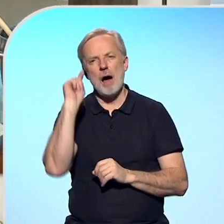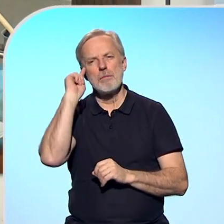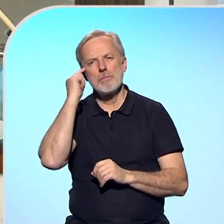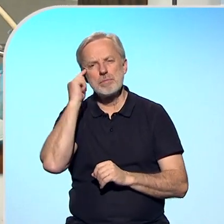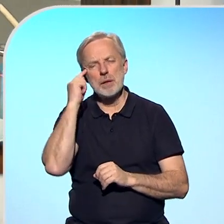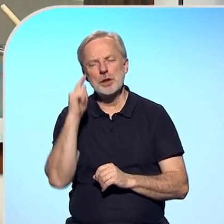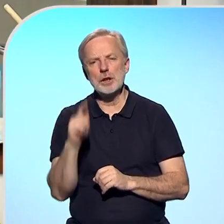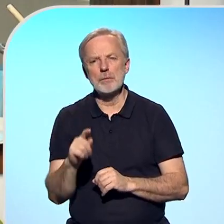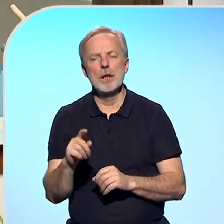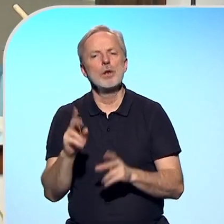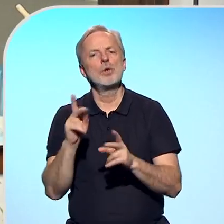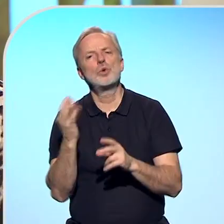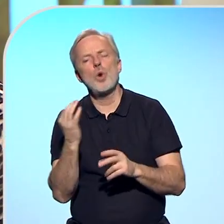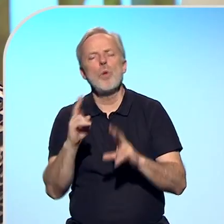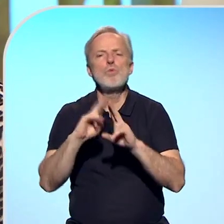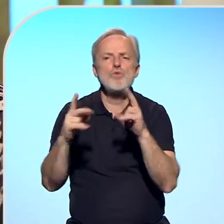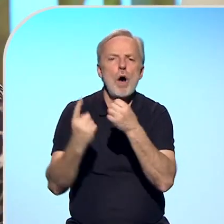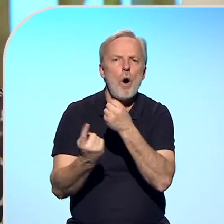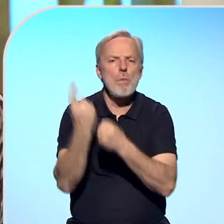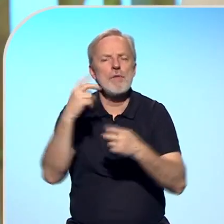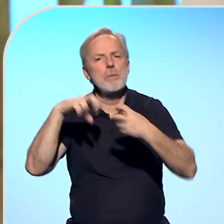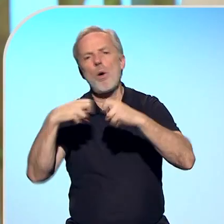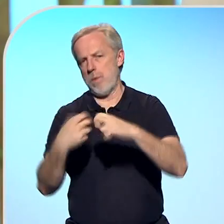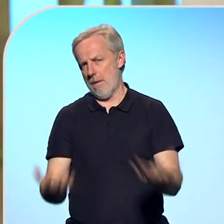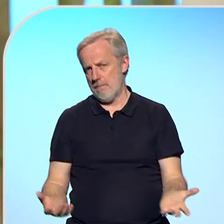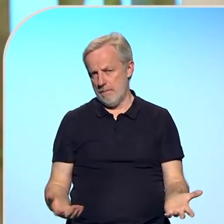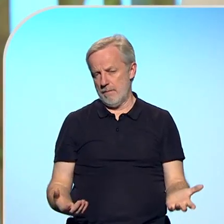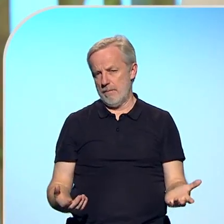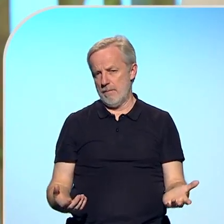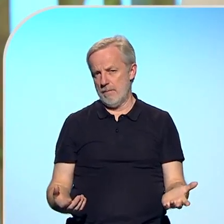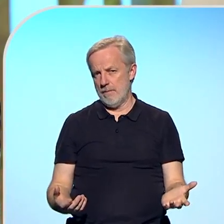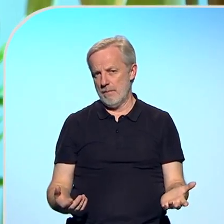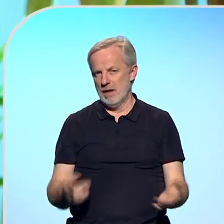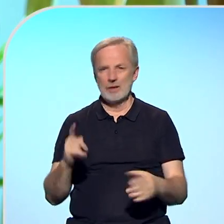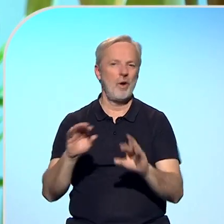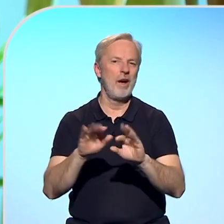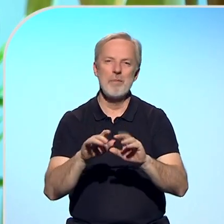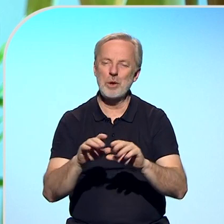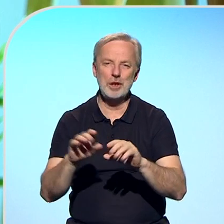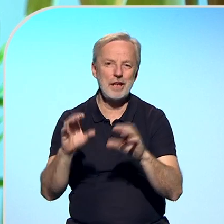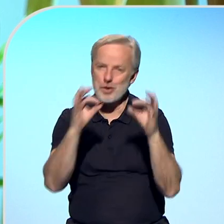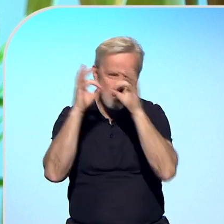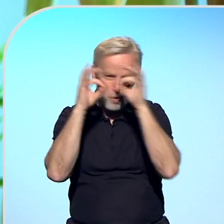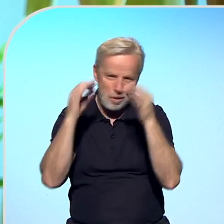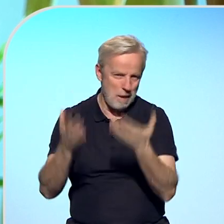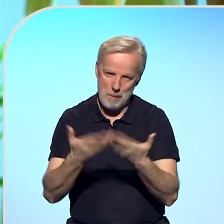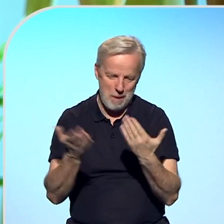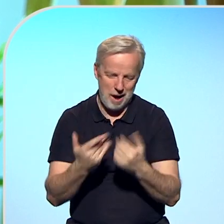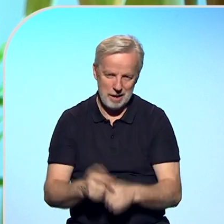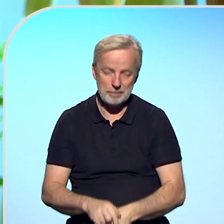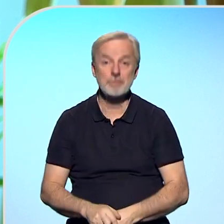pri žádostech o hypotéku? To už si človek jen tak snadno nevygooglí. Určite. Tak častokrát sa môže stať to,